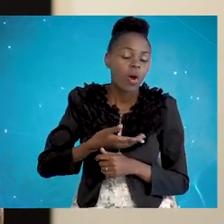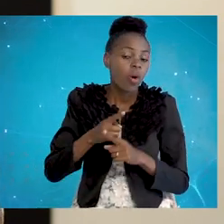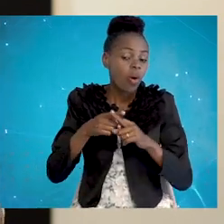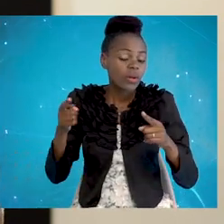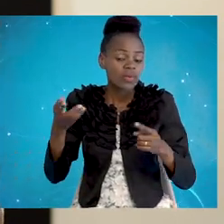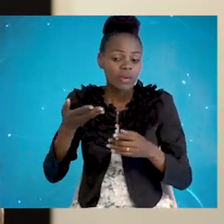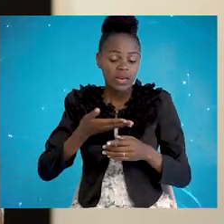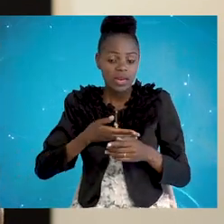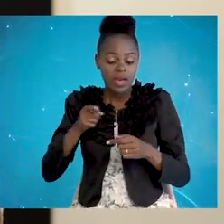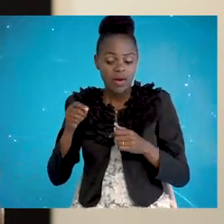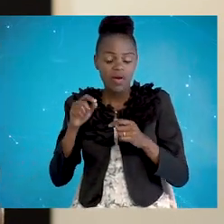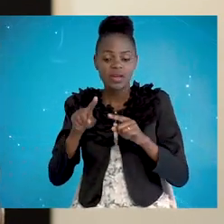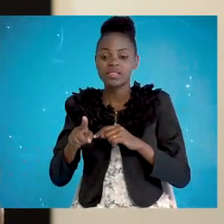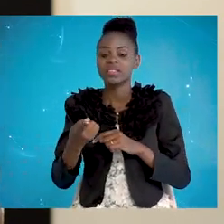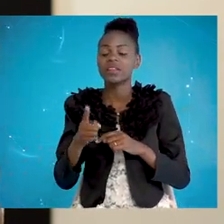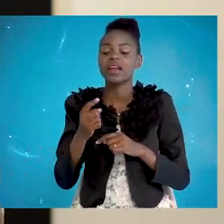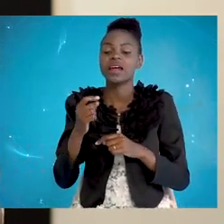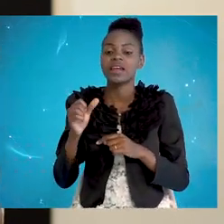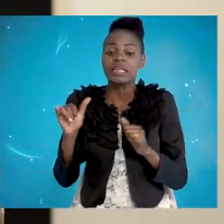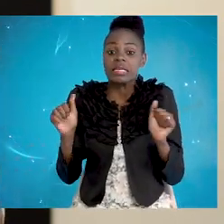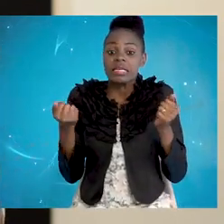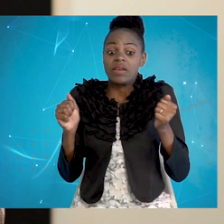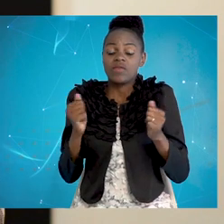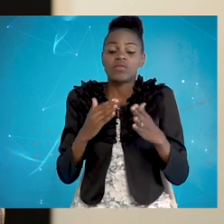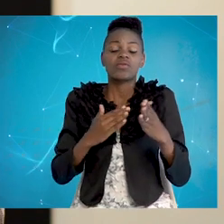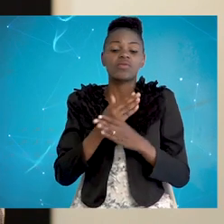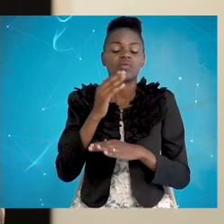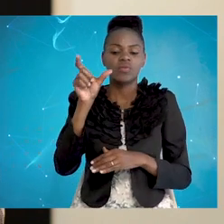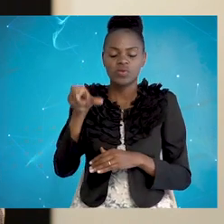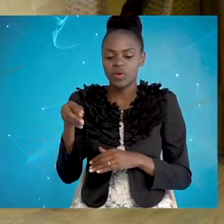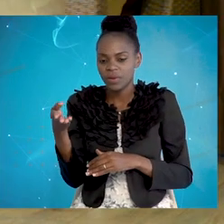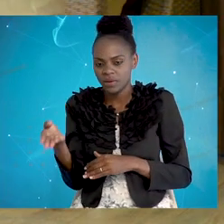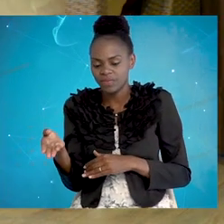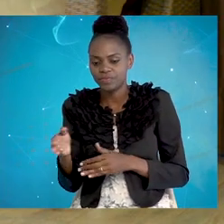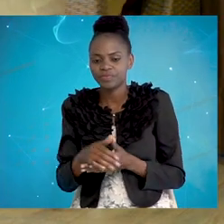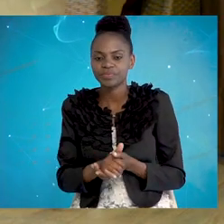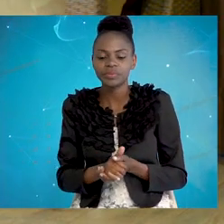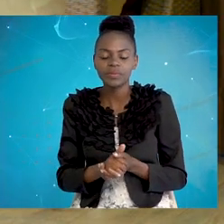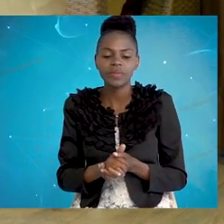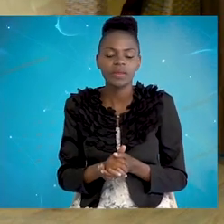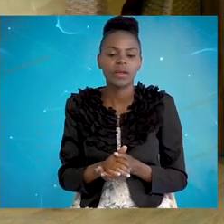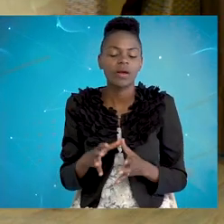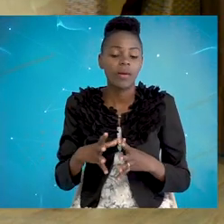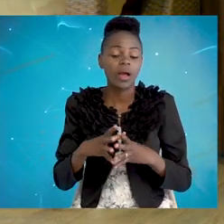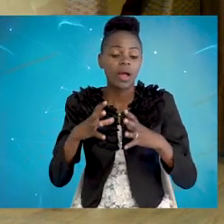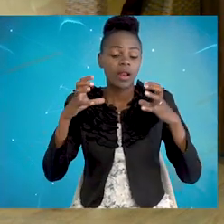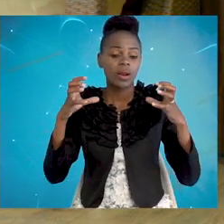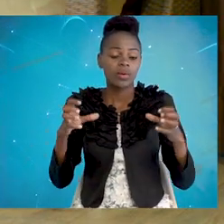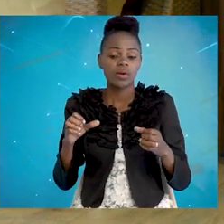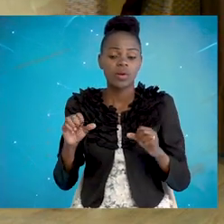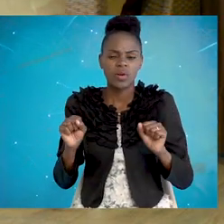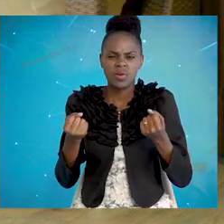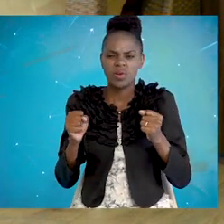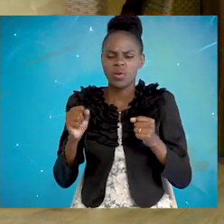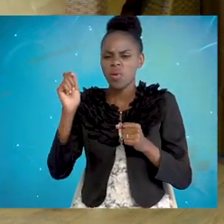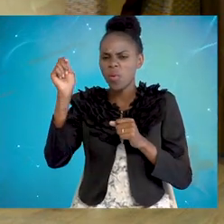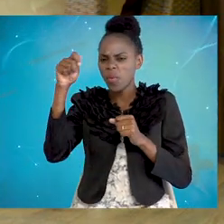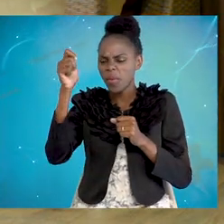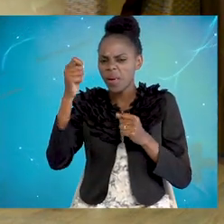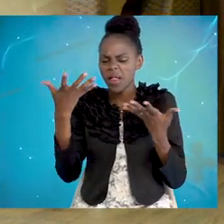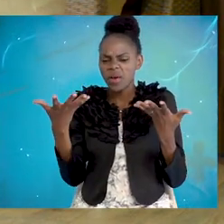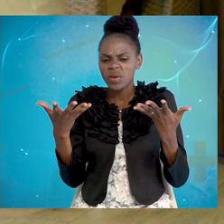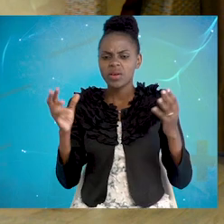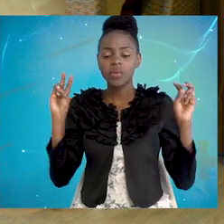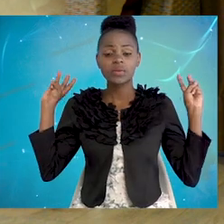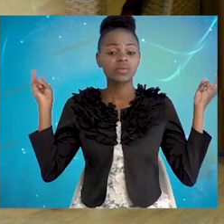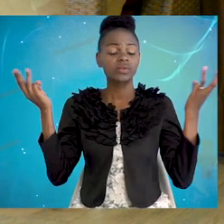it's typhoid fever through munthu amene. How big of a burden is typhoid fever in Malawi and across the world?